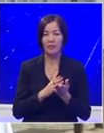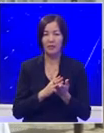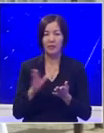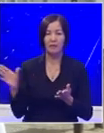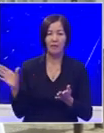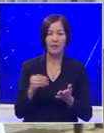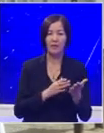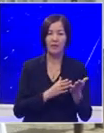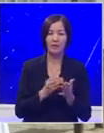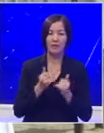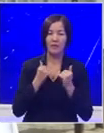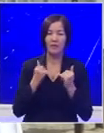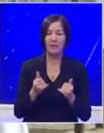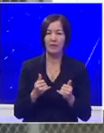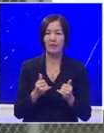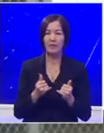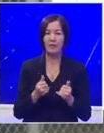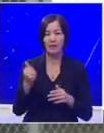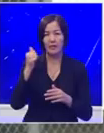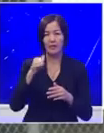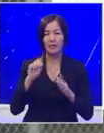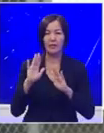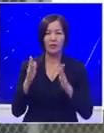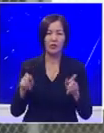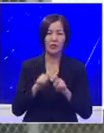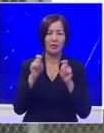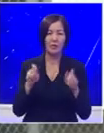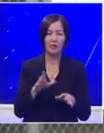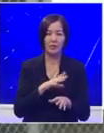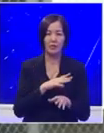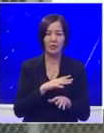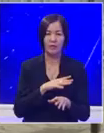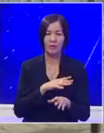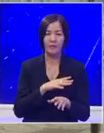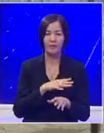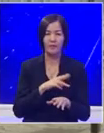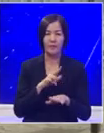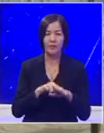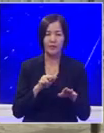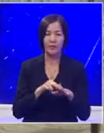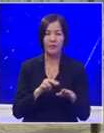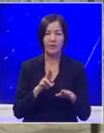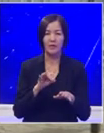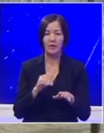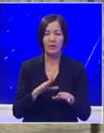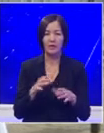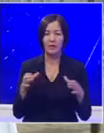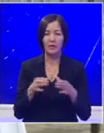барлық қызметкерлерге арнап осы жерде естелік аллеясы ашылып жатыр. Сонымен қатар ішкі істер министрі қаржы комитетінің